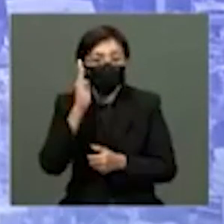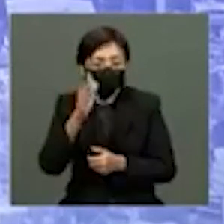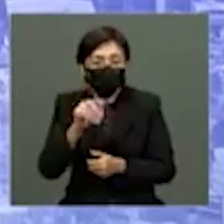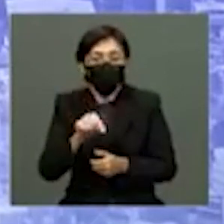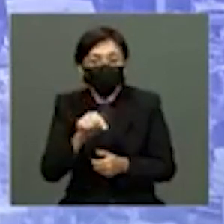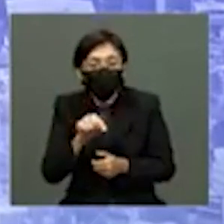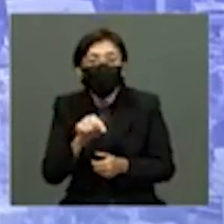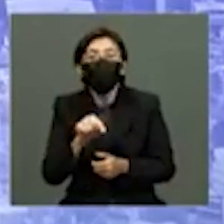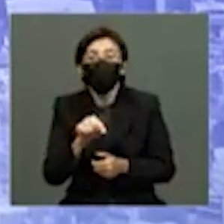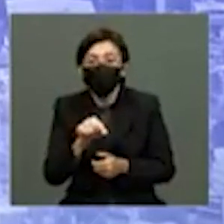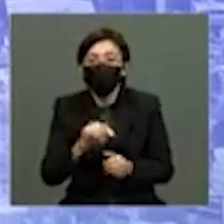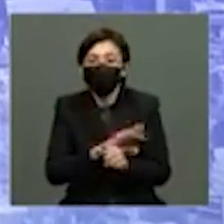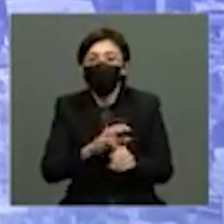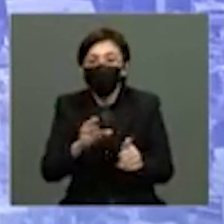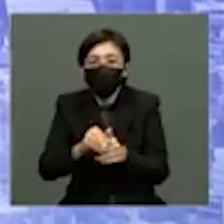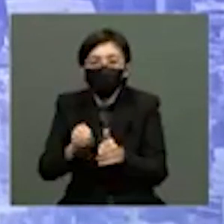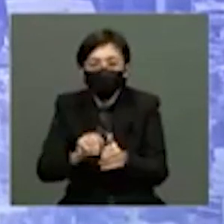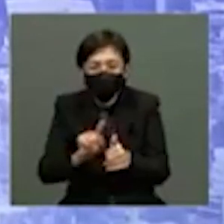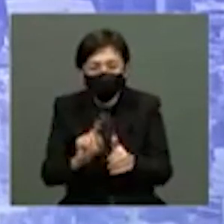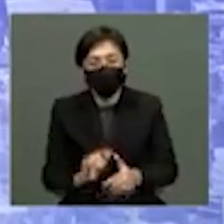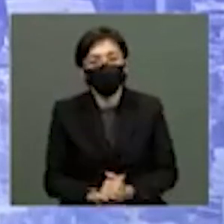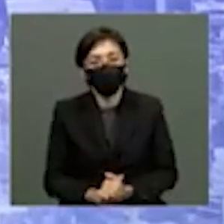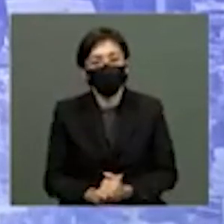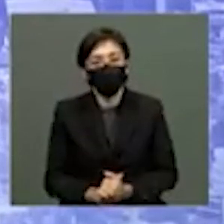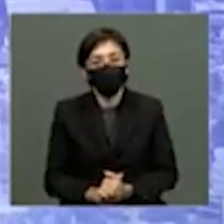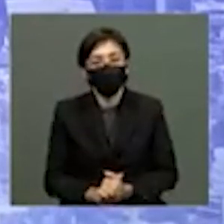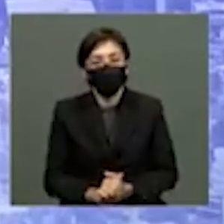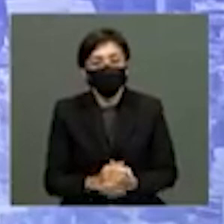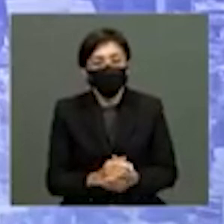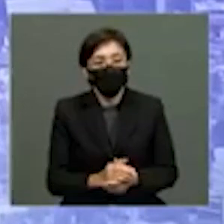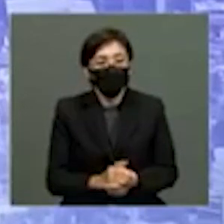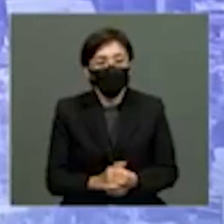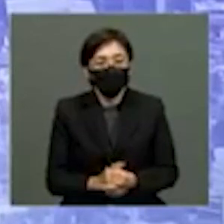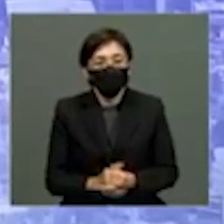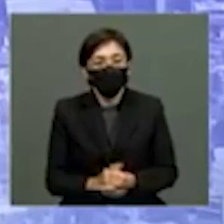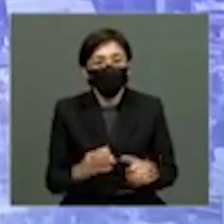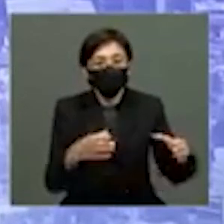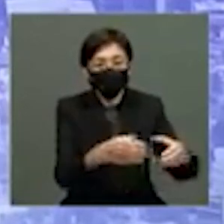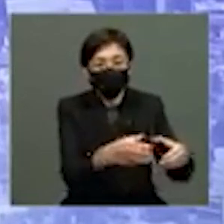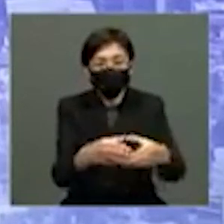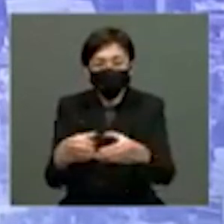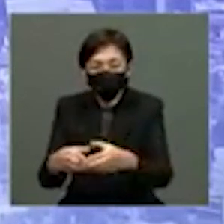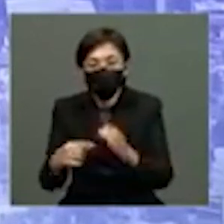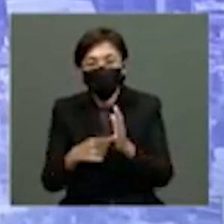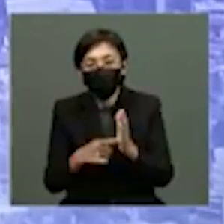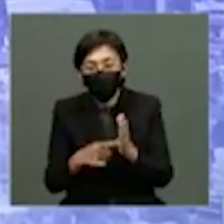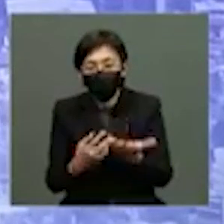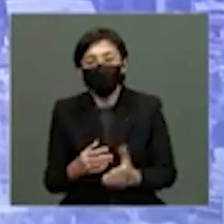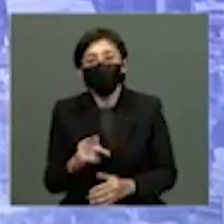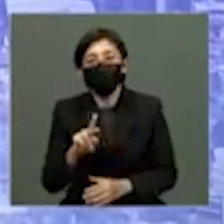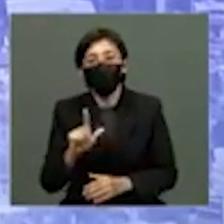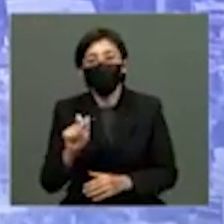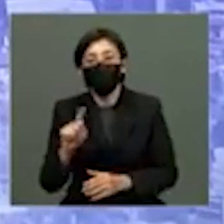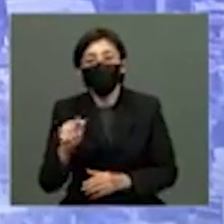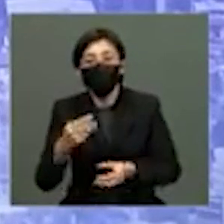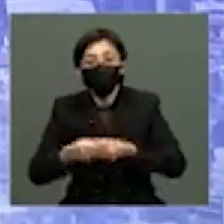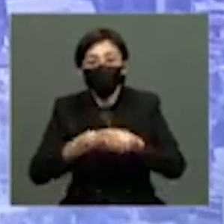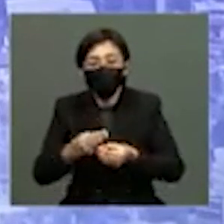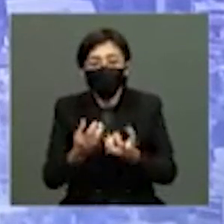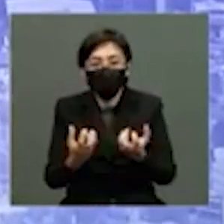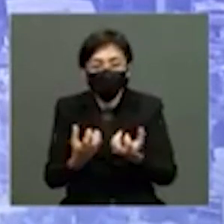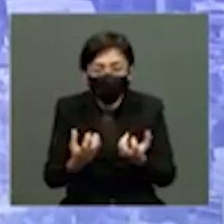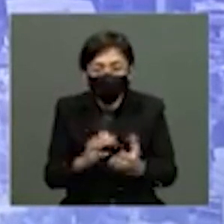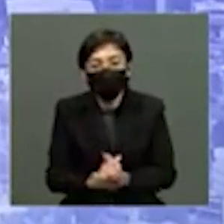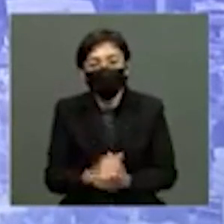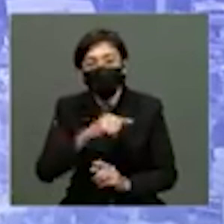นะครับแล้วก็ถ้าเจาะลงไปในกลุ่มของคัสเตอร์นะครับก็อย่างคลองถมเซ็นเตอร์ก็อยู่ในกลุ่มนี้ด้วยเหมือนกันนะครับแถวเสือป่าว